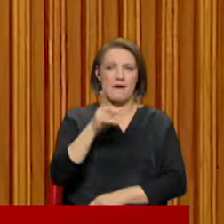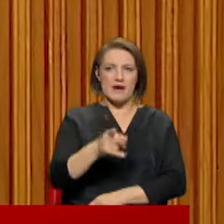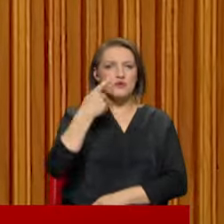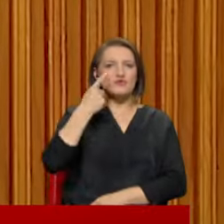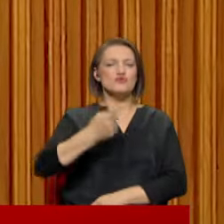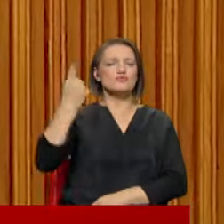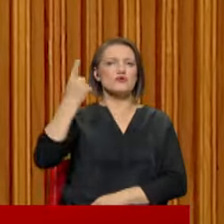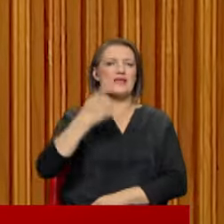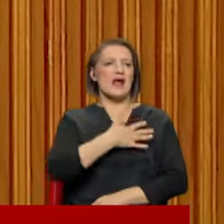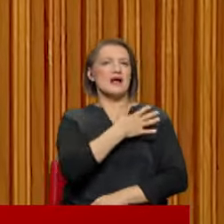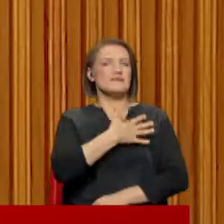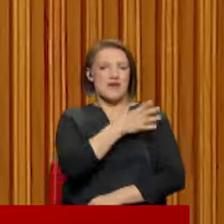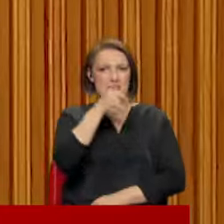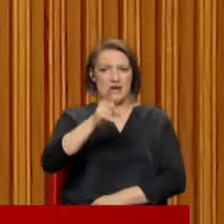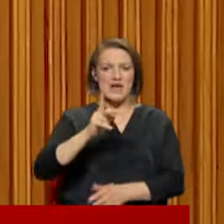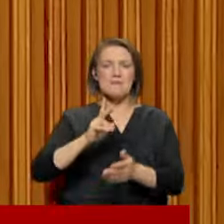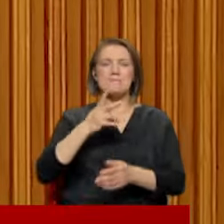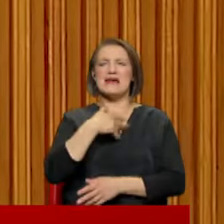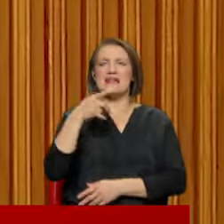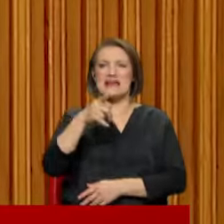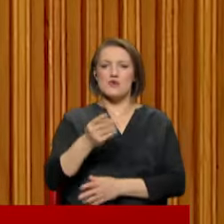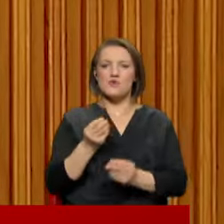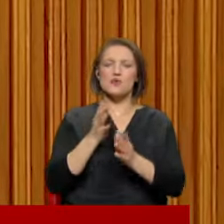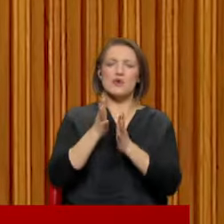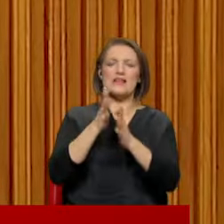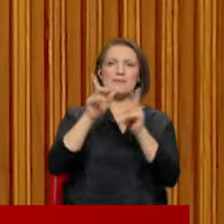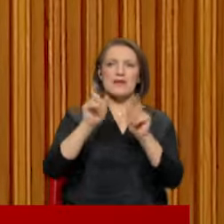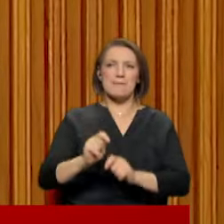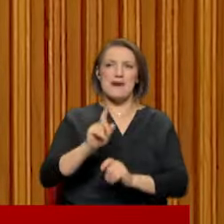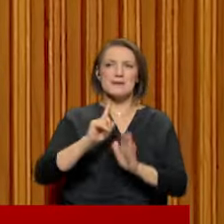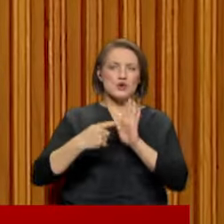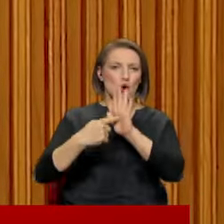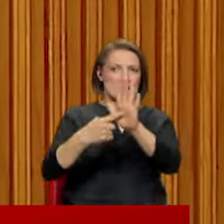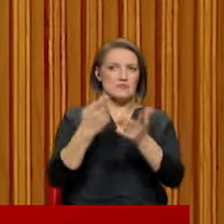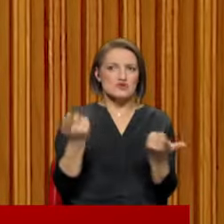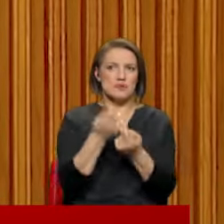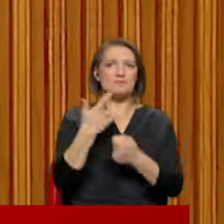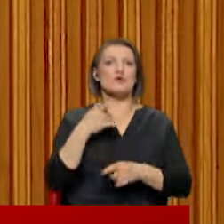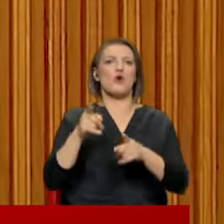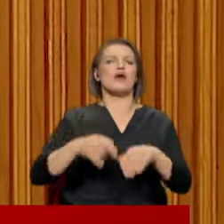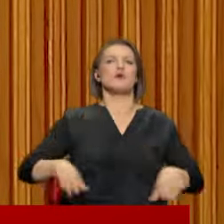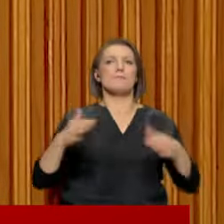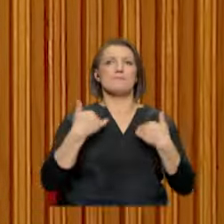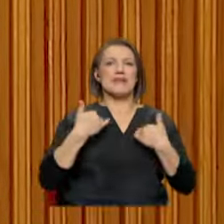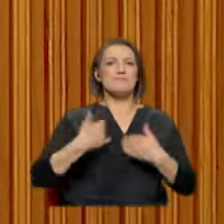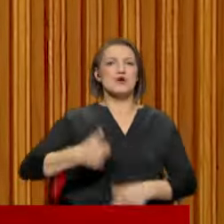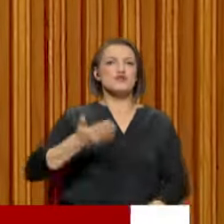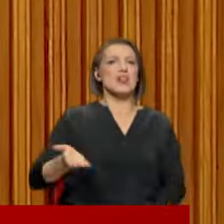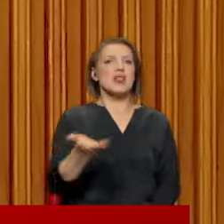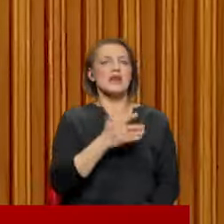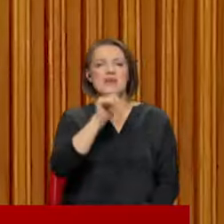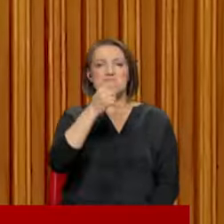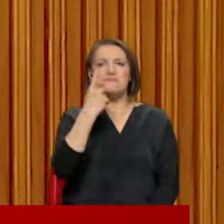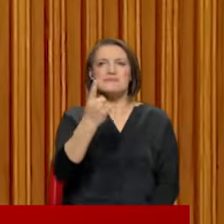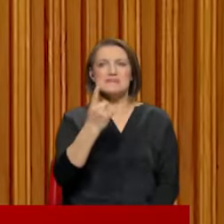Halk Partili belediyeleri üretmeyen belediyeler diye göstermeye kalkarsanız biz orada yokuz. Benim başkanlarım